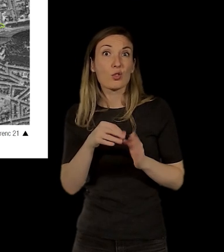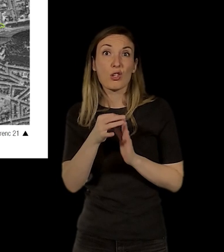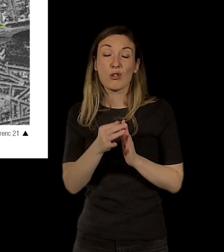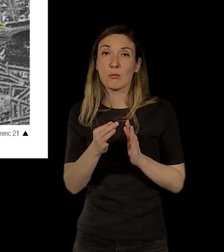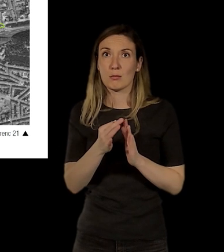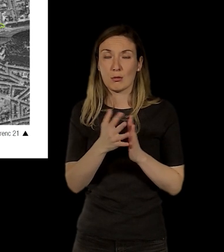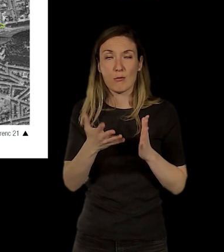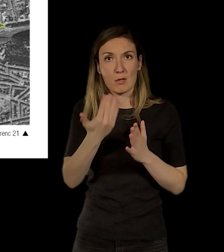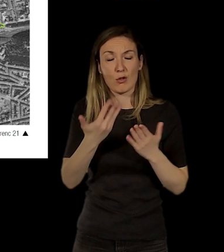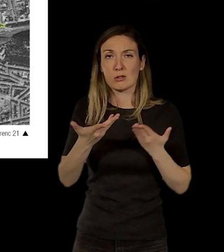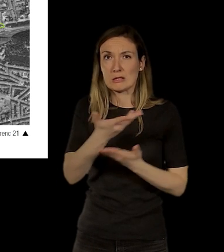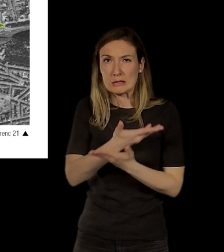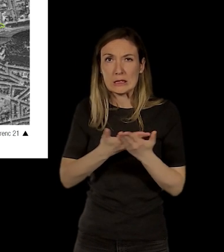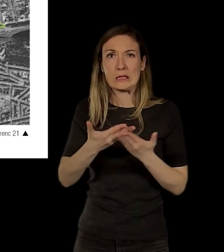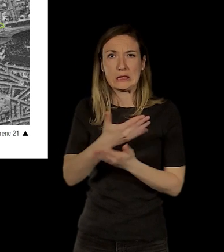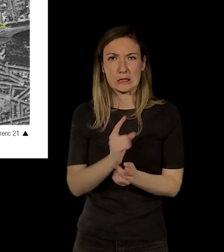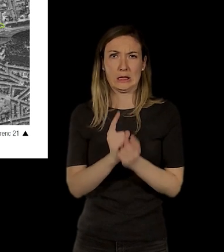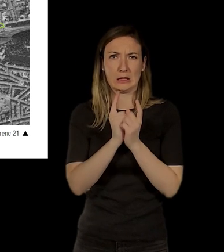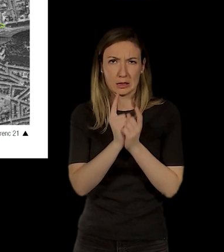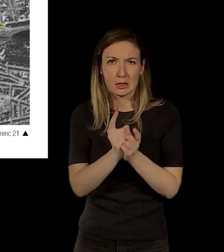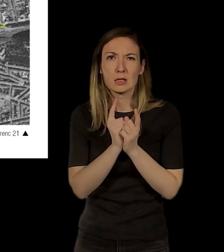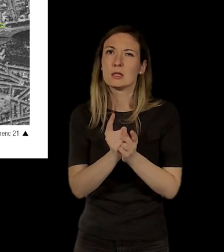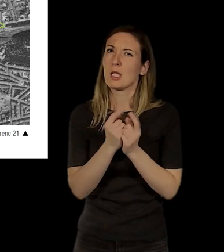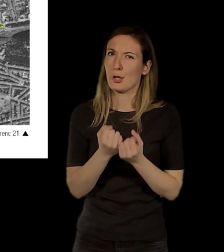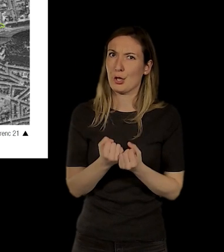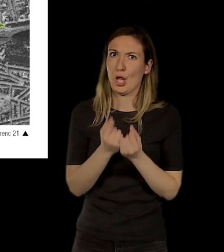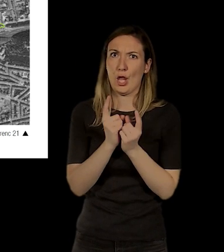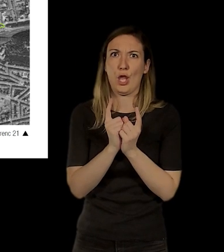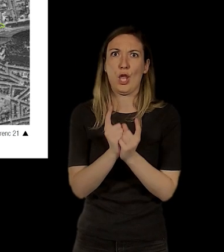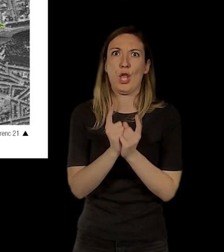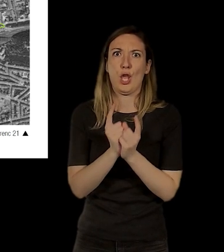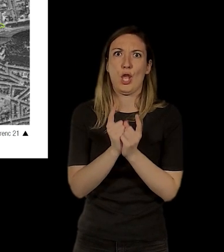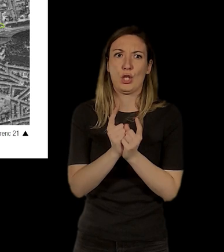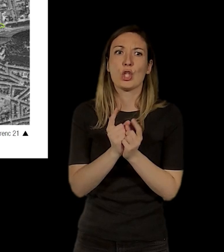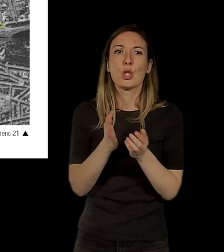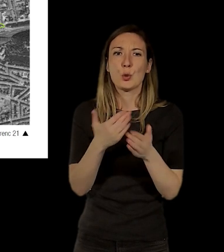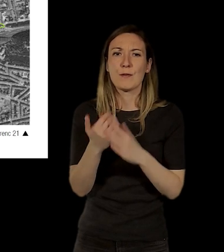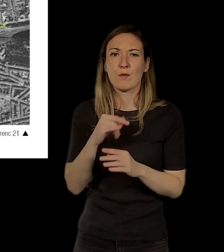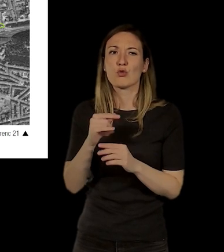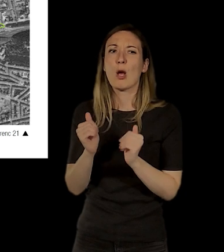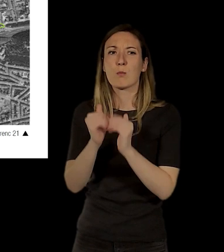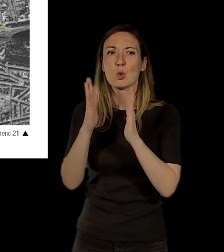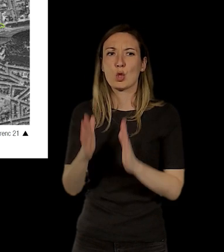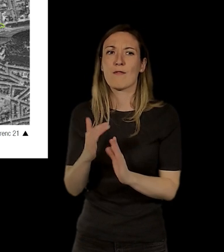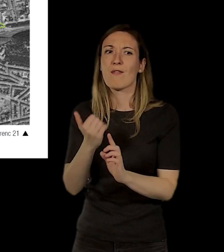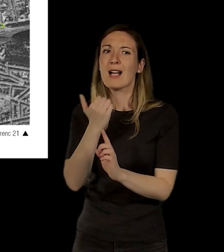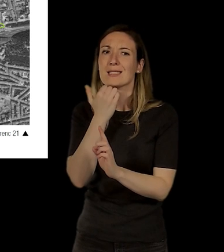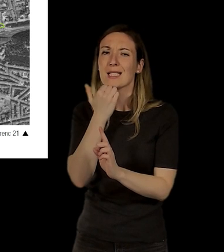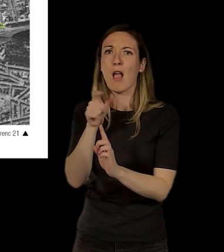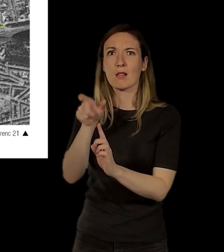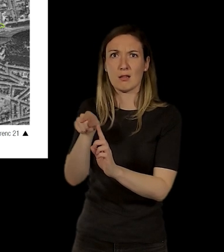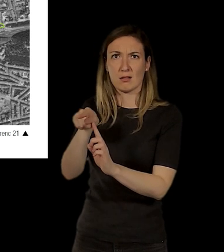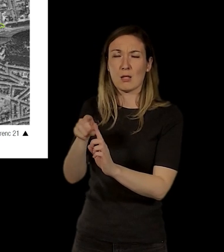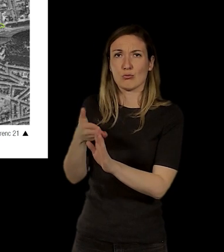debata předtím, než se začala stavět ta budova Zahy Hadid. A my jsme vnímali, že to je nějaký